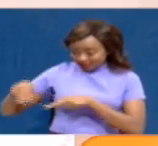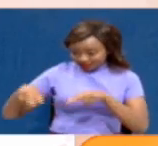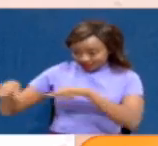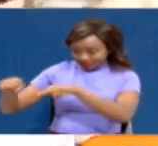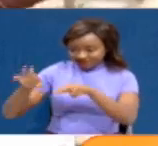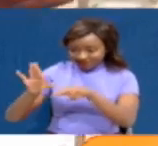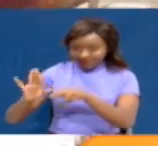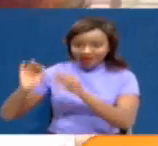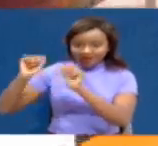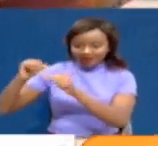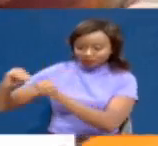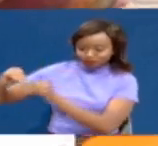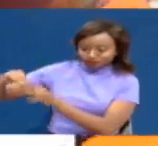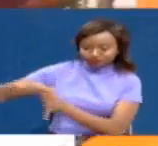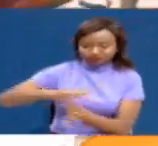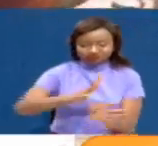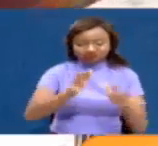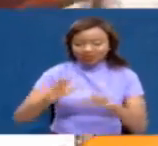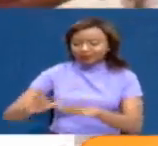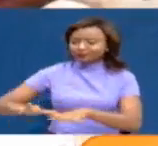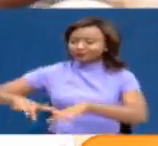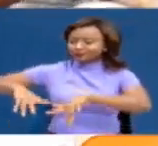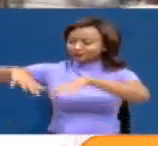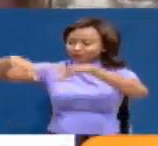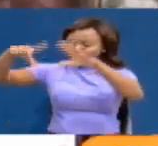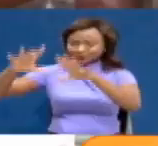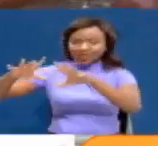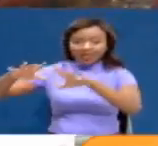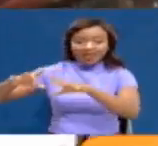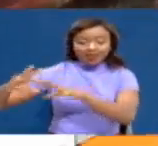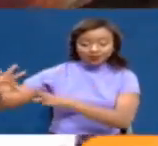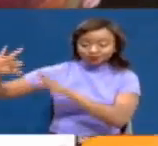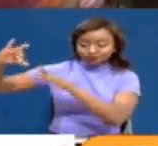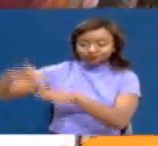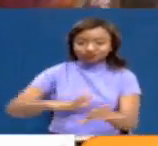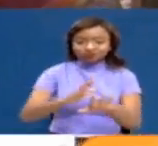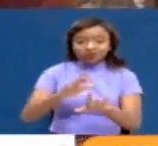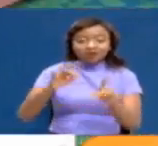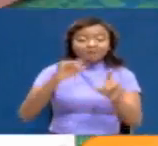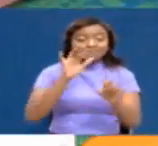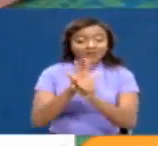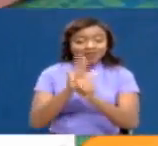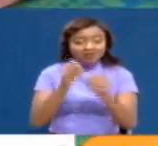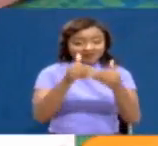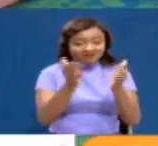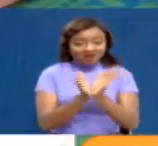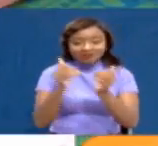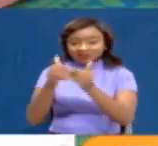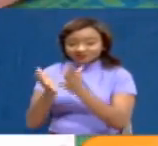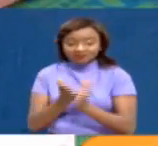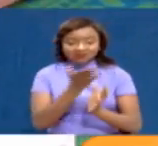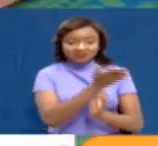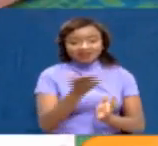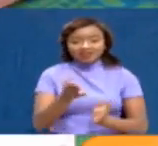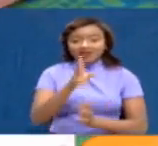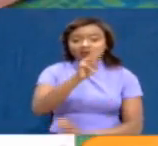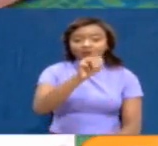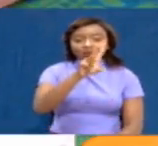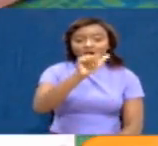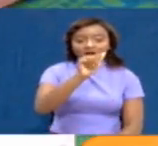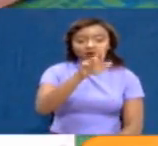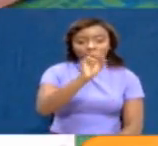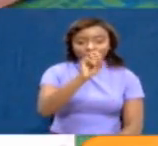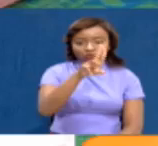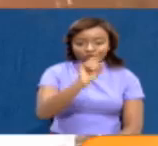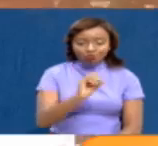wakati wowote. Tayari hali si hali katika kijiji cha Maroro, ambapo mamia ya familia zililazimika kukesha nje kwenye